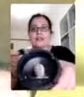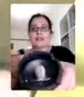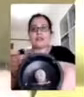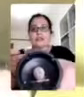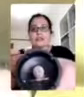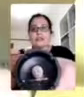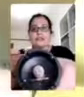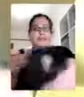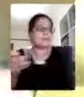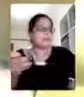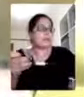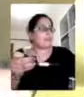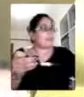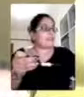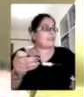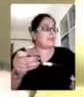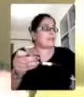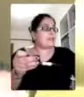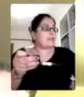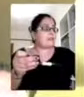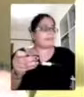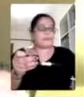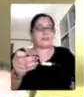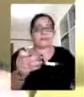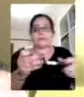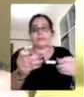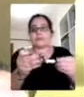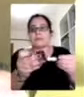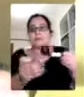içerisine boşalttım. Şimdi